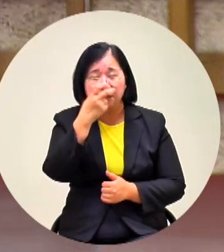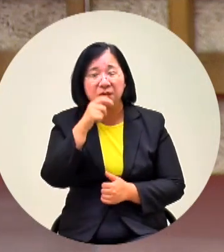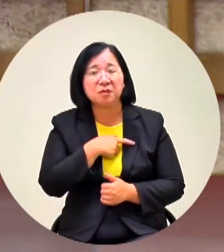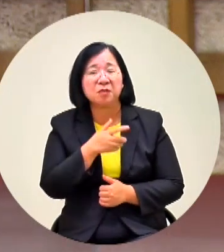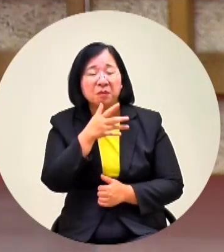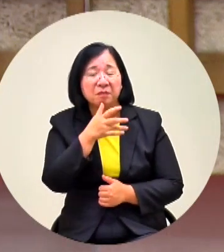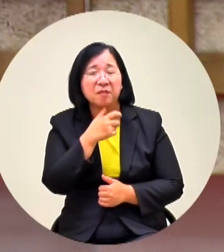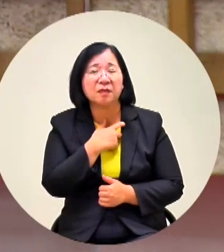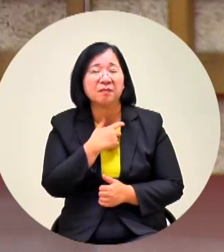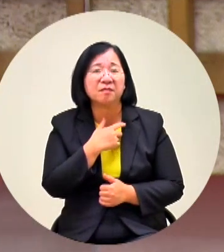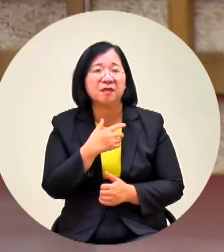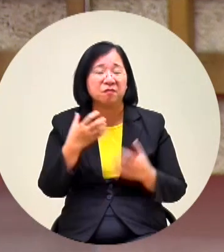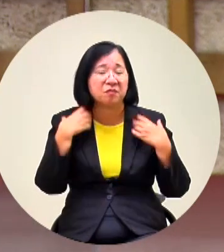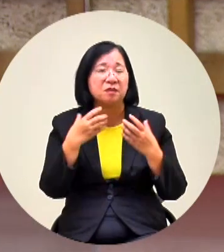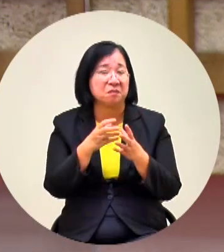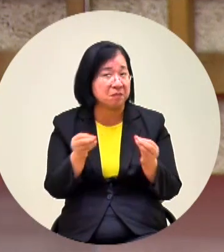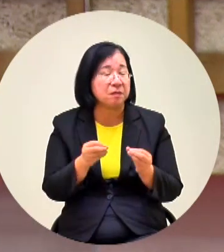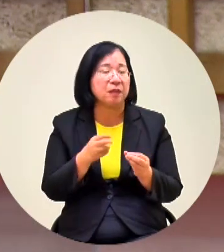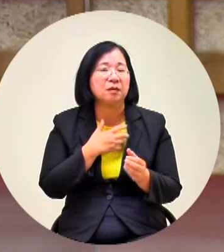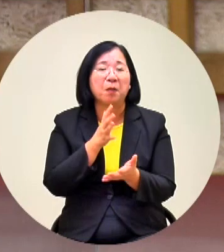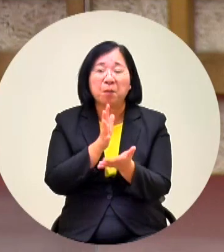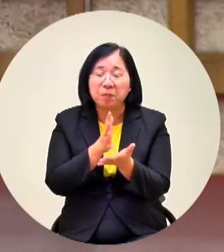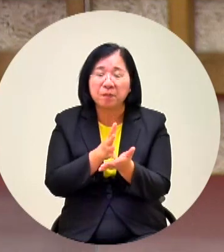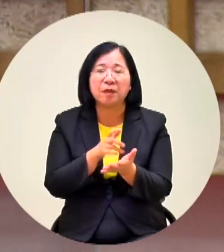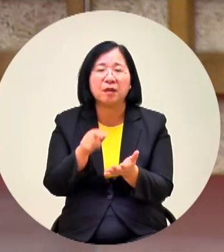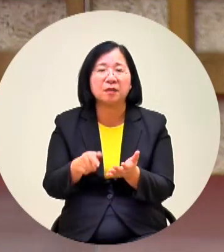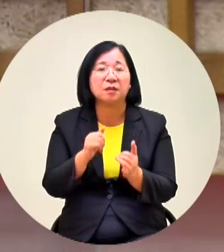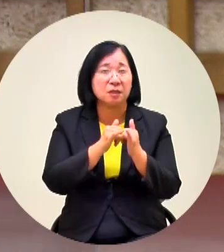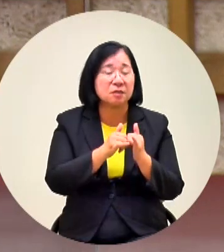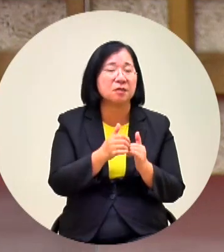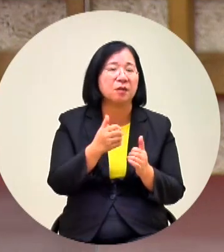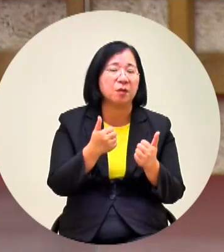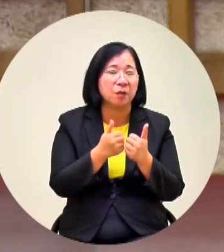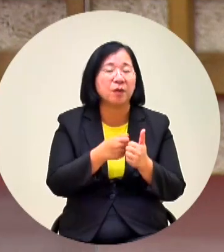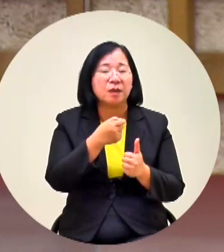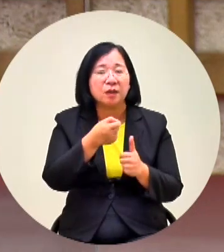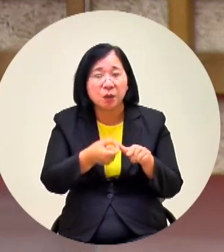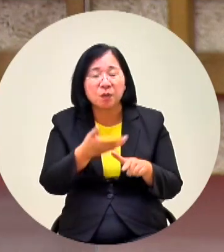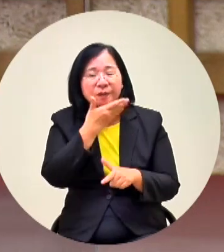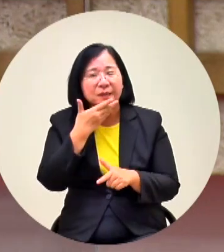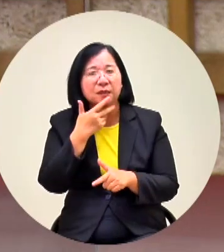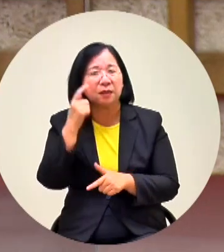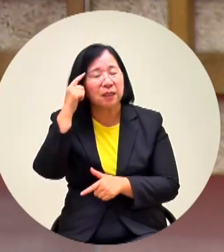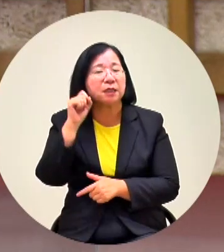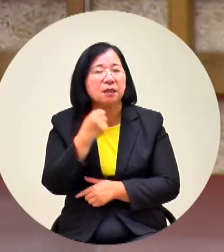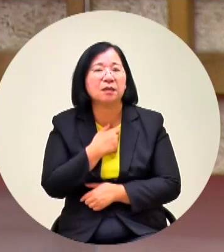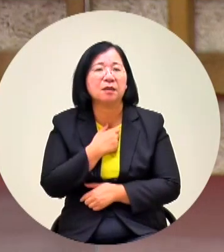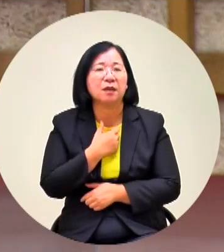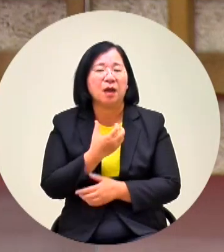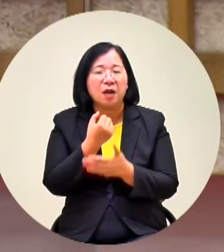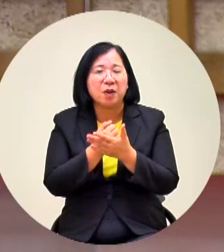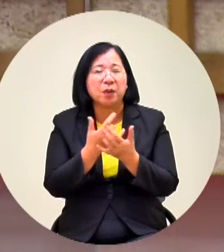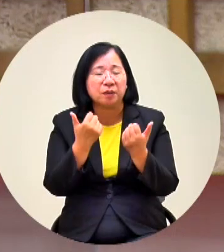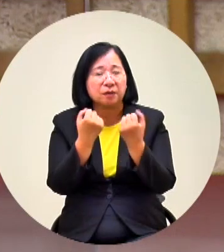我们的发言具有社会的公益的意义，必须要留点口德，不要把高雄人的生命